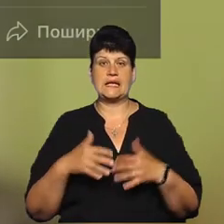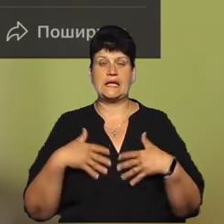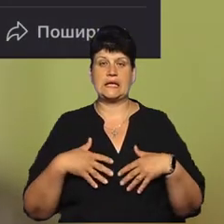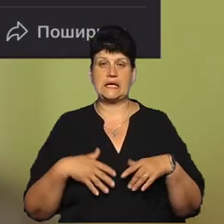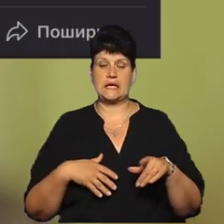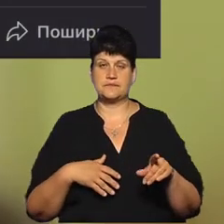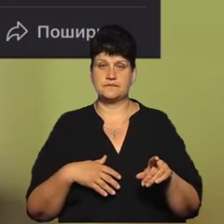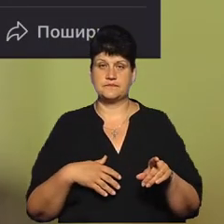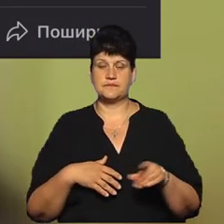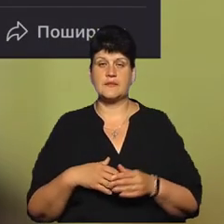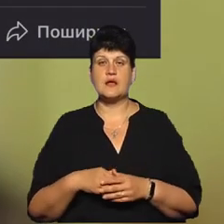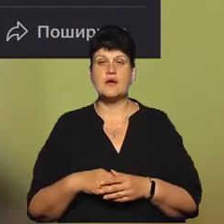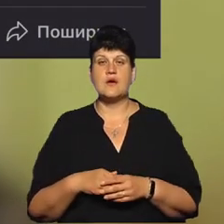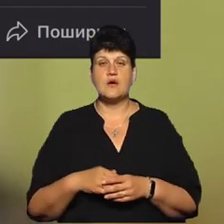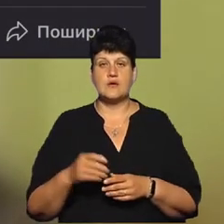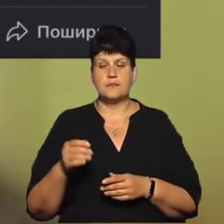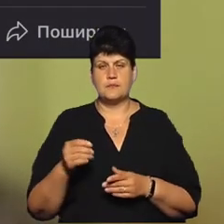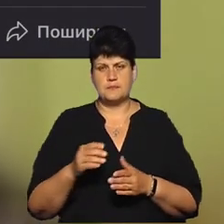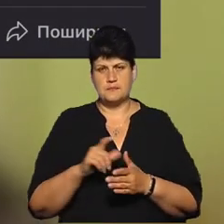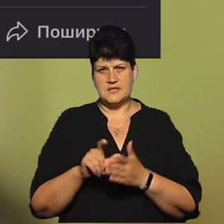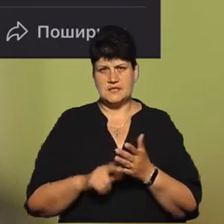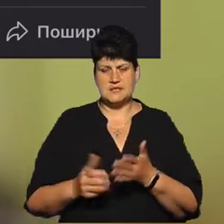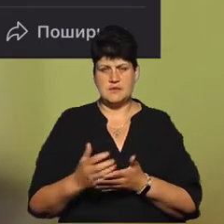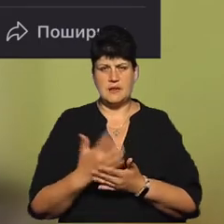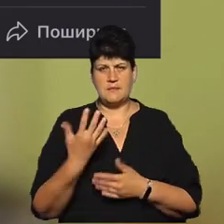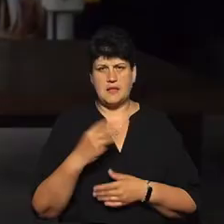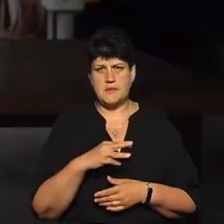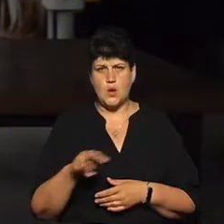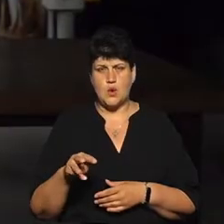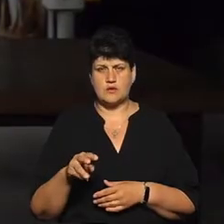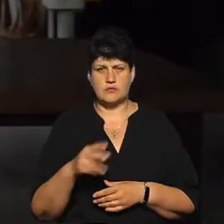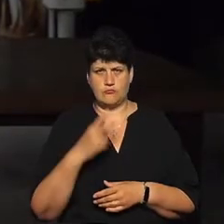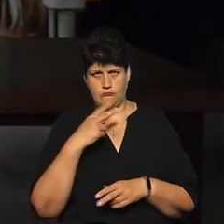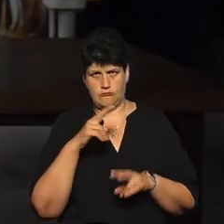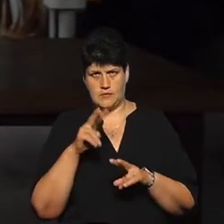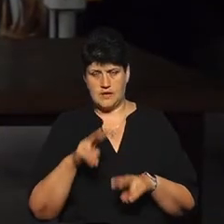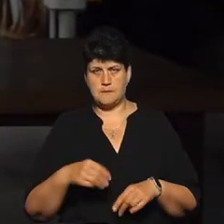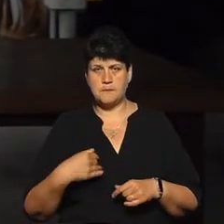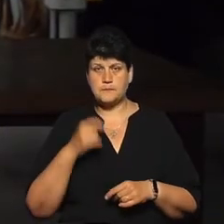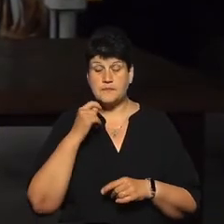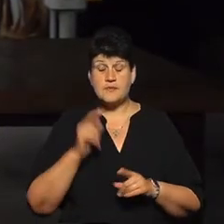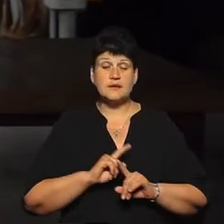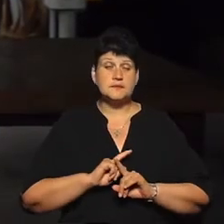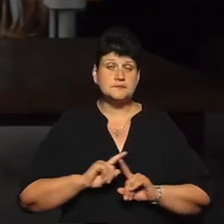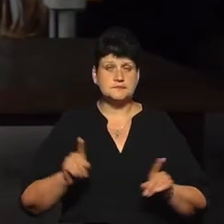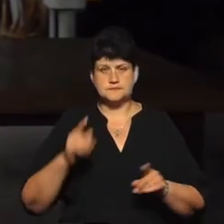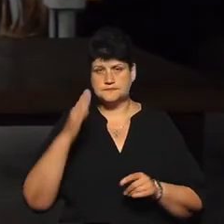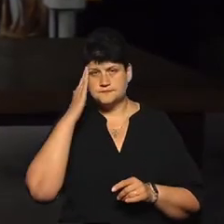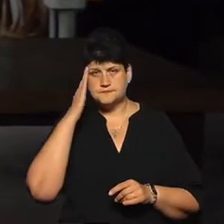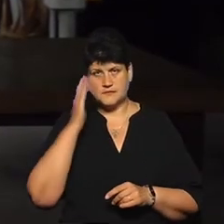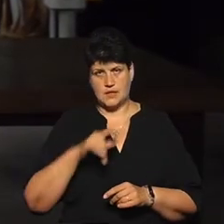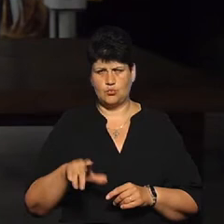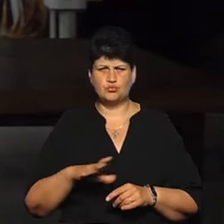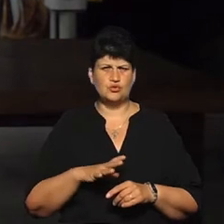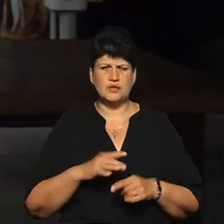У сумі в соцмережах пісня назбирала понад 5 мільйонів переглядів. Ми, українці, це геніальні люди, тому що було багато